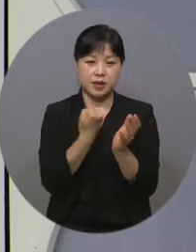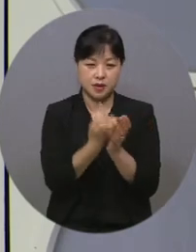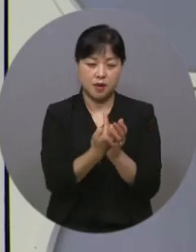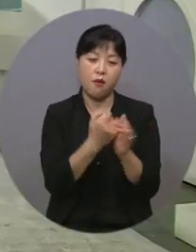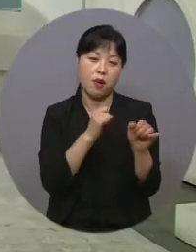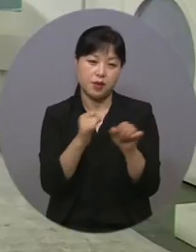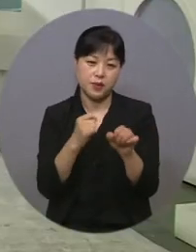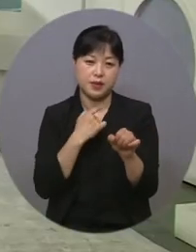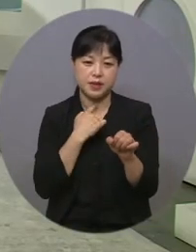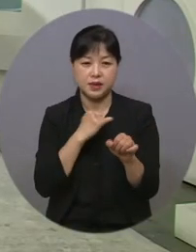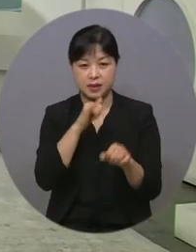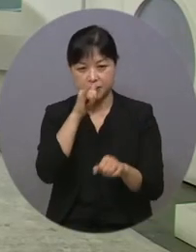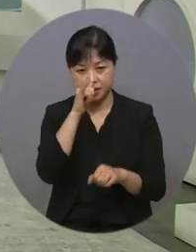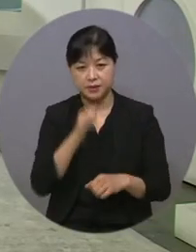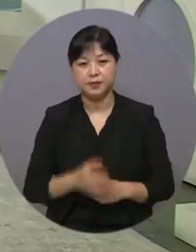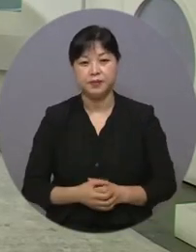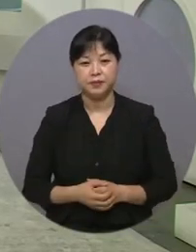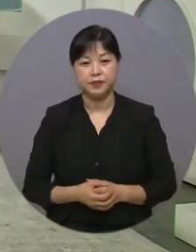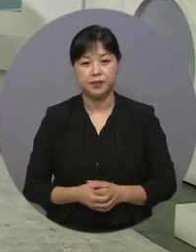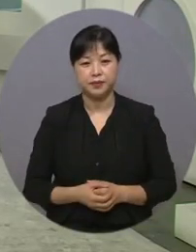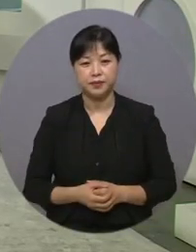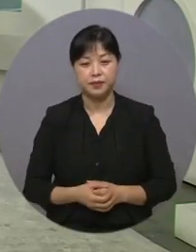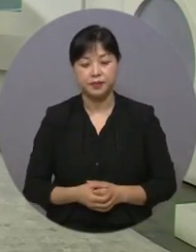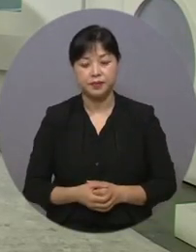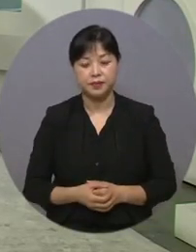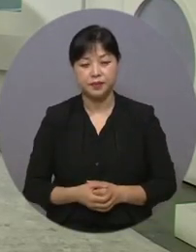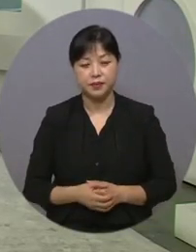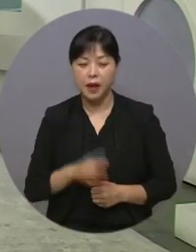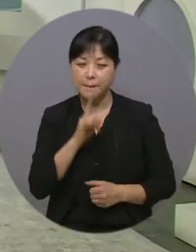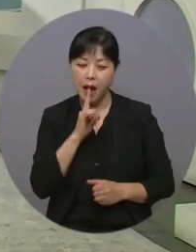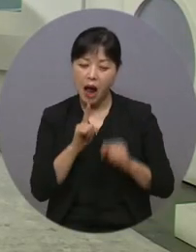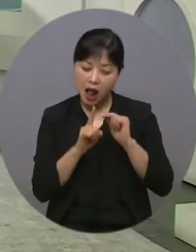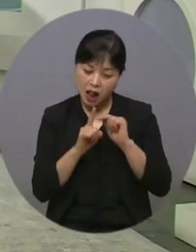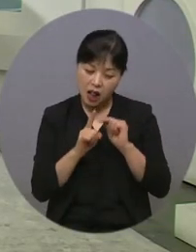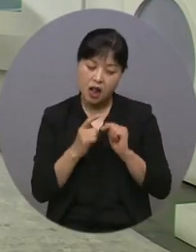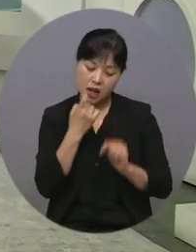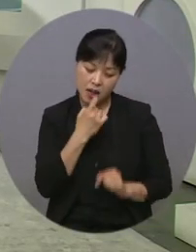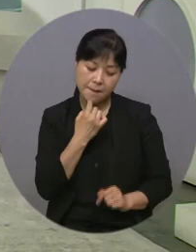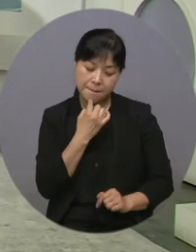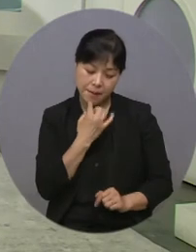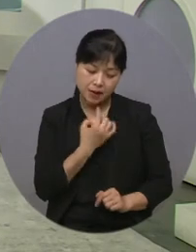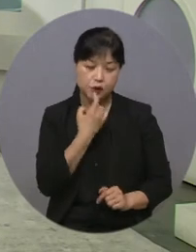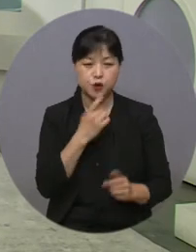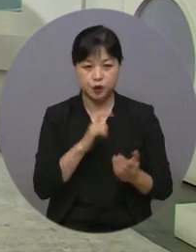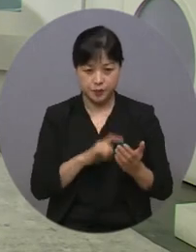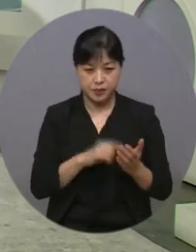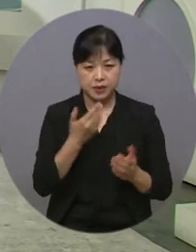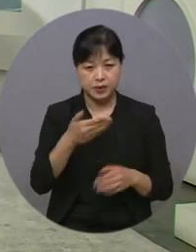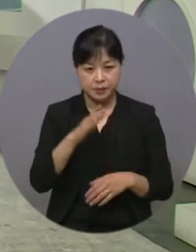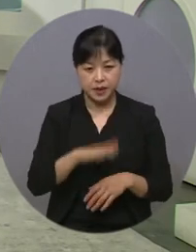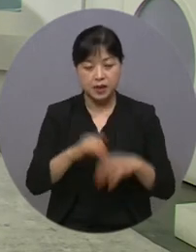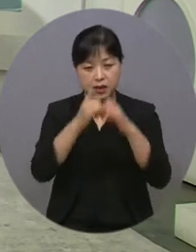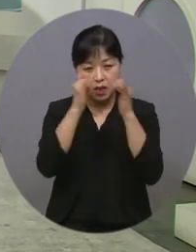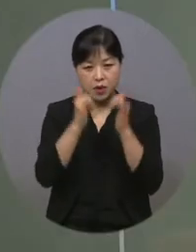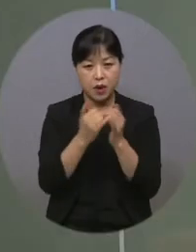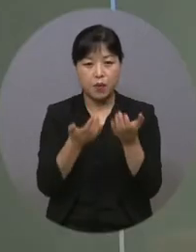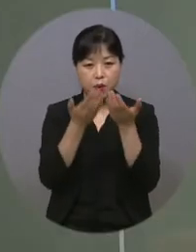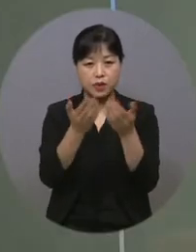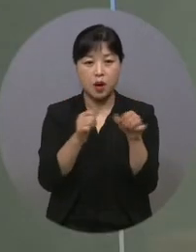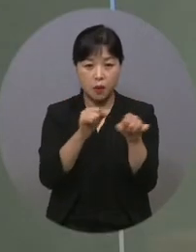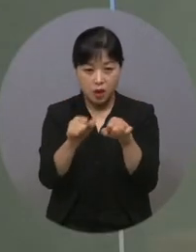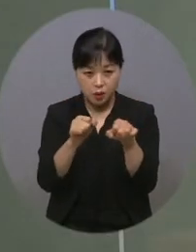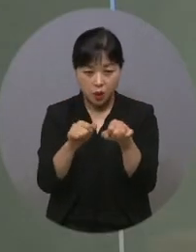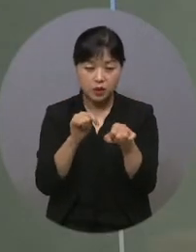운동을 했어요. 네. 근데 말은 쉬운데 네. 이 사회 봉사 활동이라는 것이